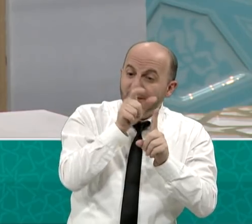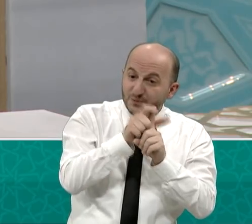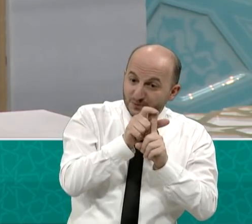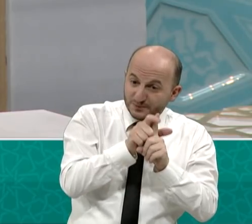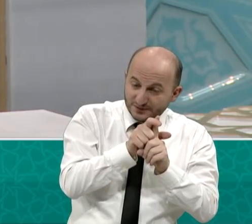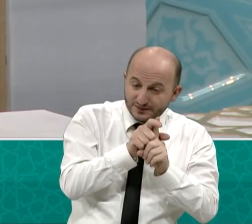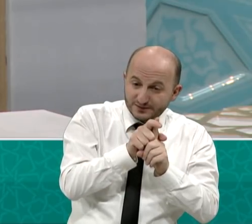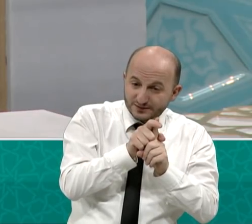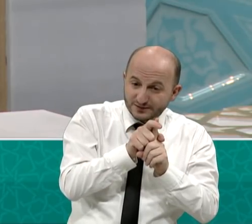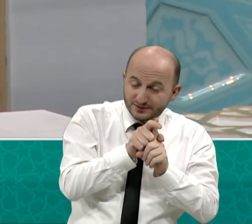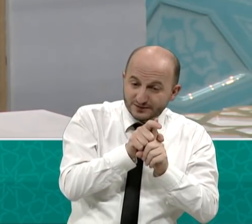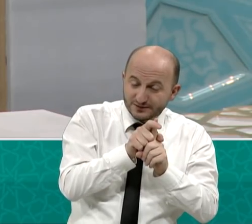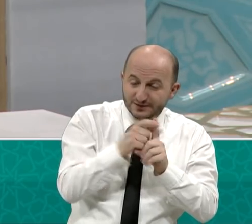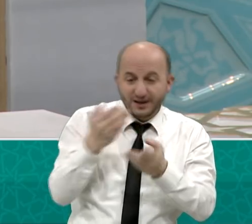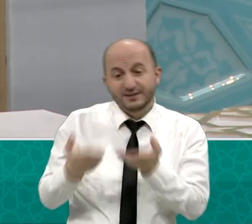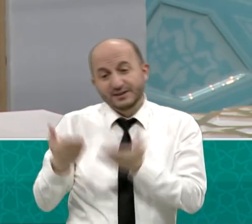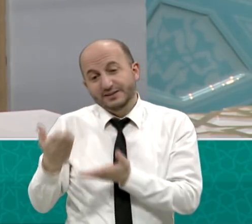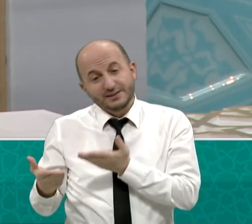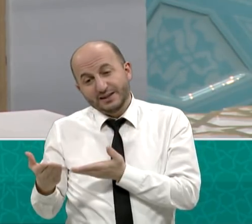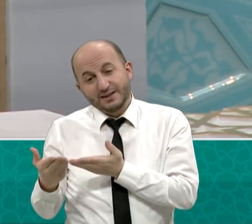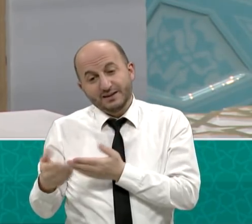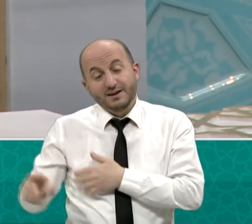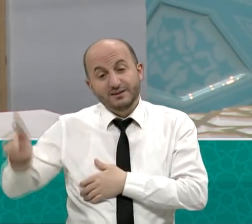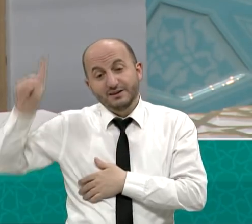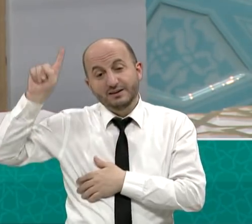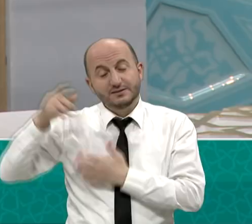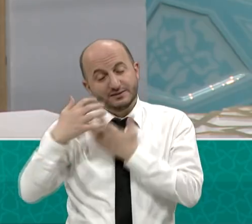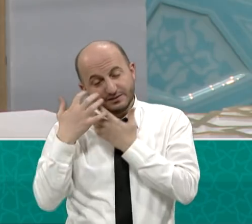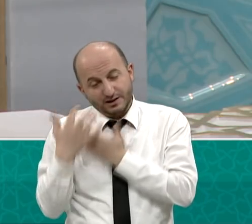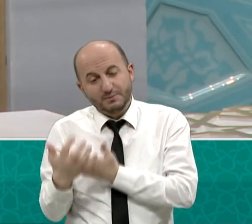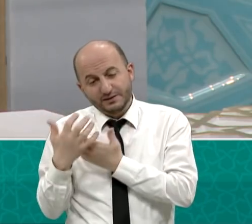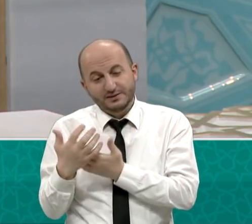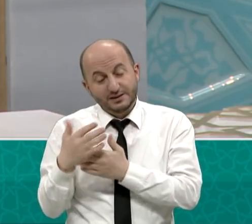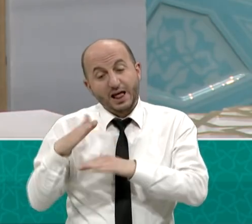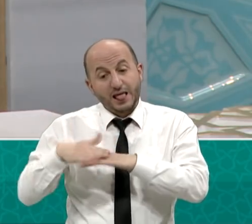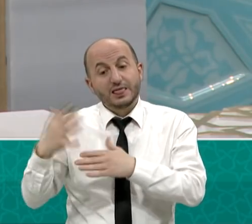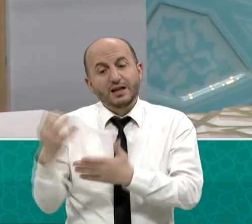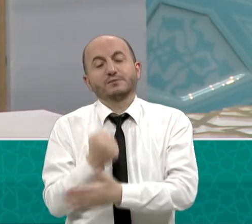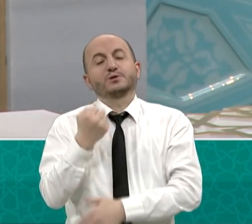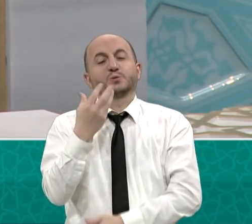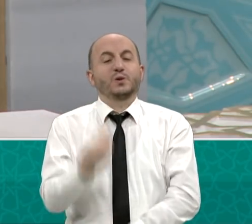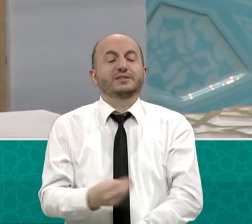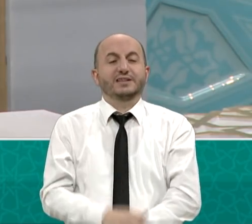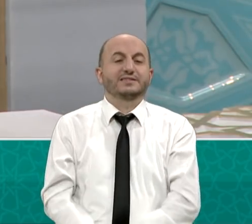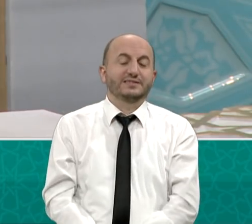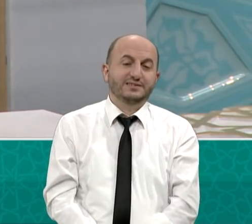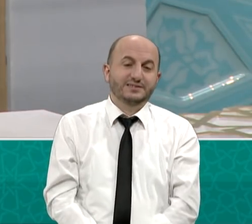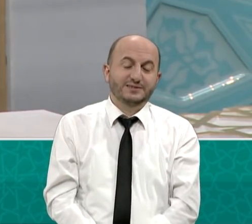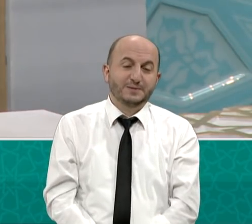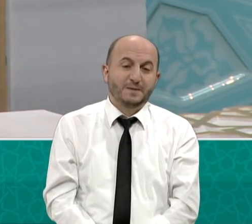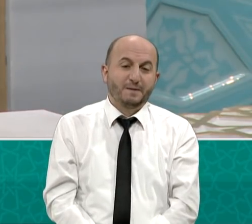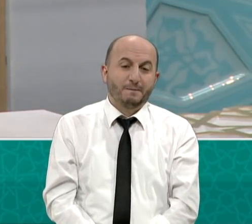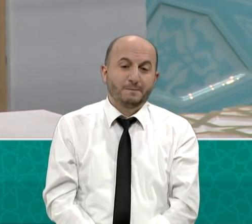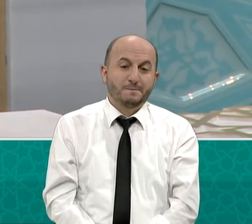fakat rahimte, ahirette de Mevla'nın rahmetini elde etmiş olacaksınız. وَمَنْ